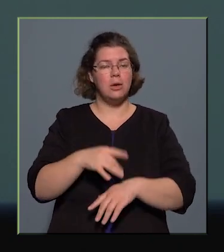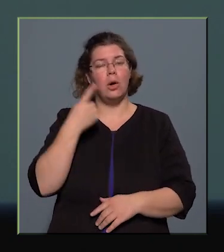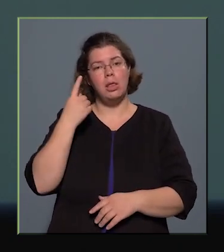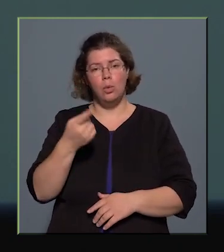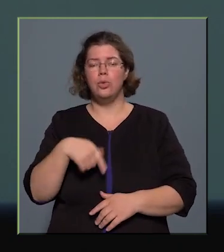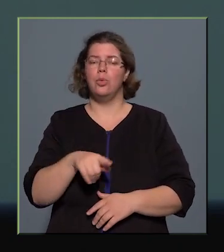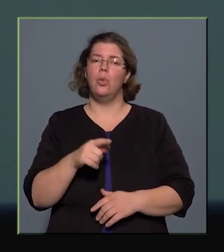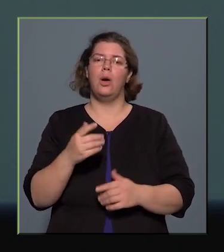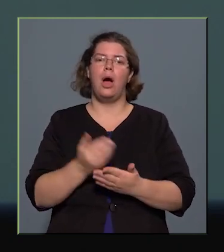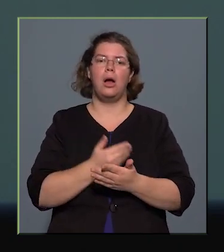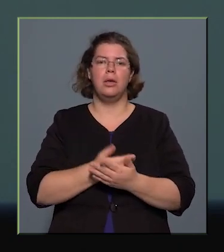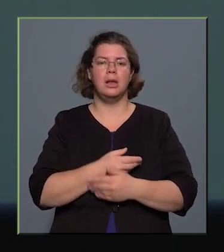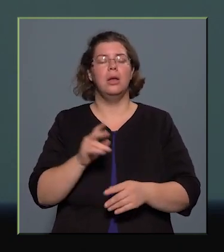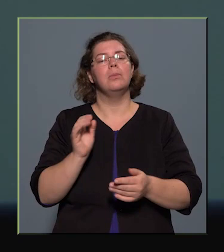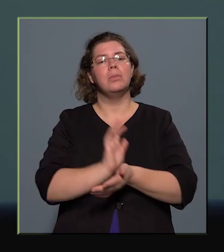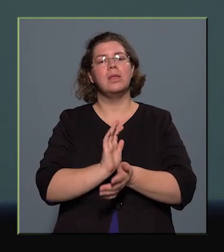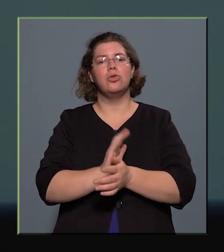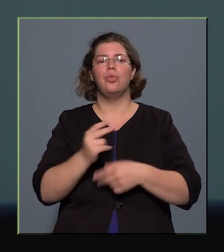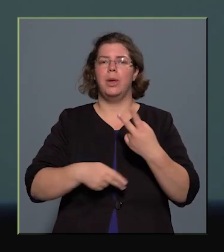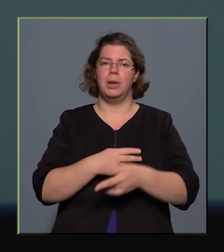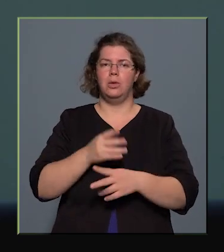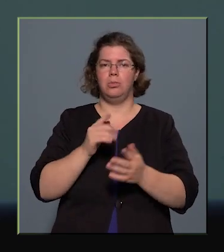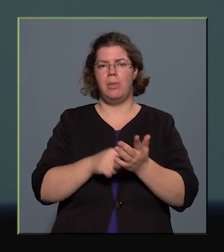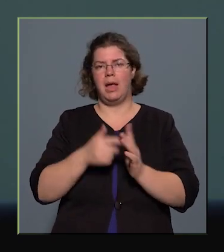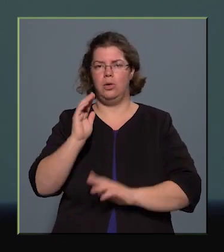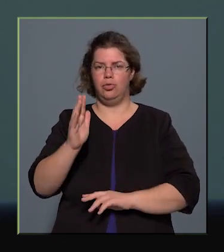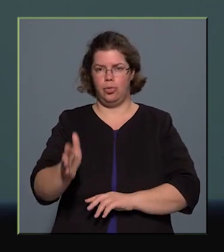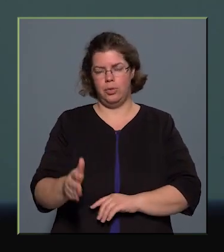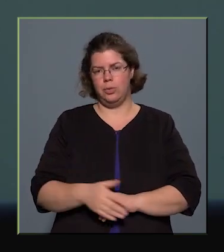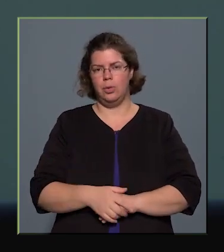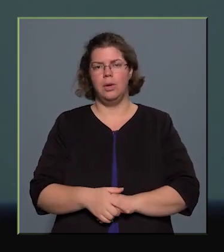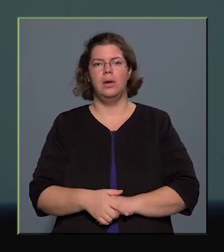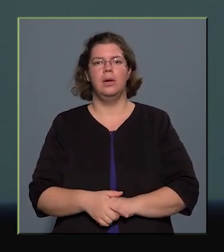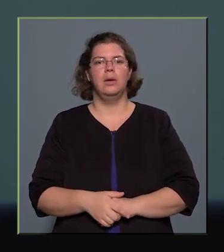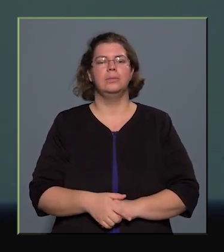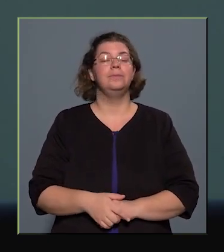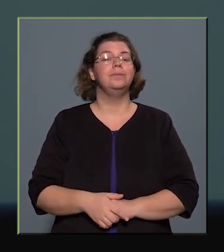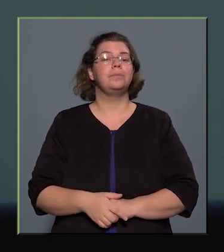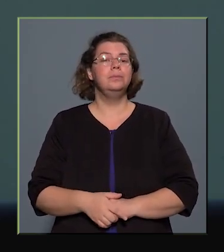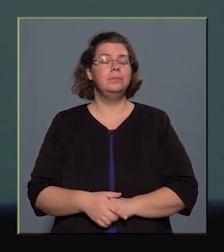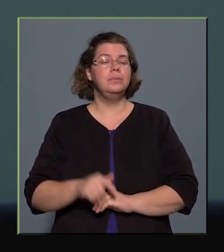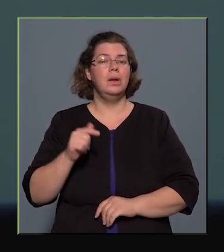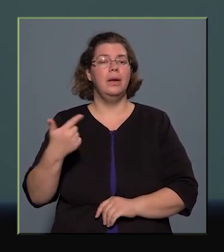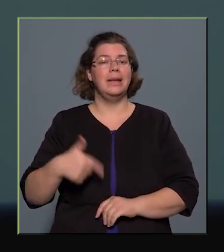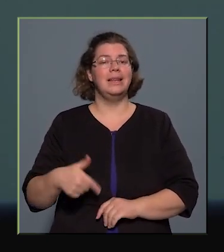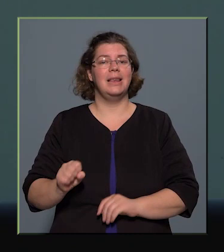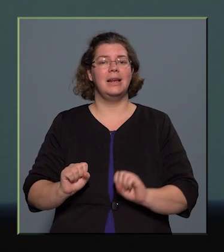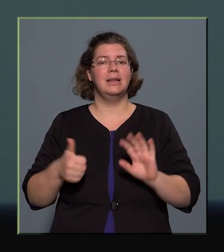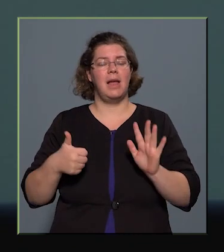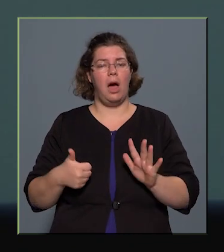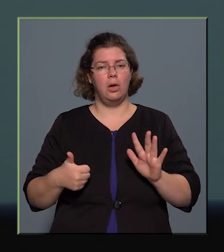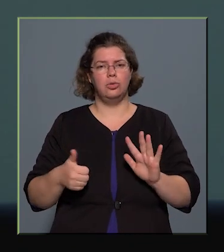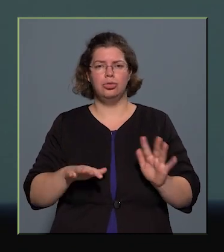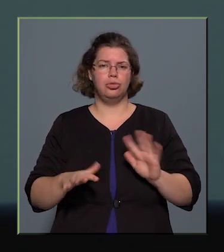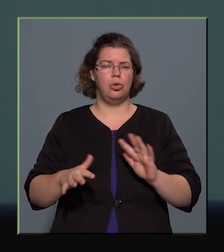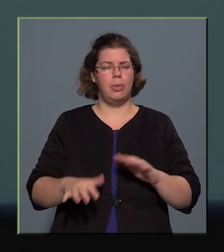használni, hogy bizonyos folyamatokat megjósoljunk az AI segítségével. A 2016-os körülbelül